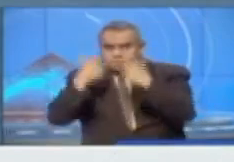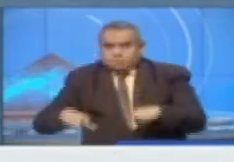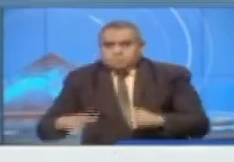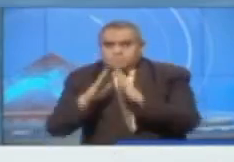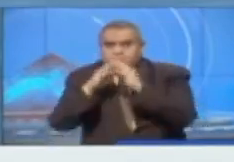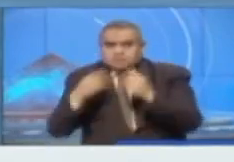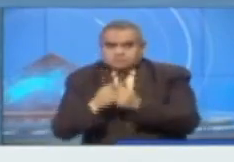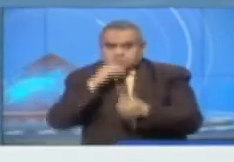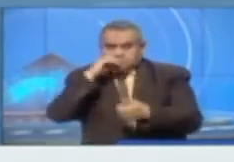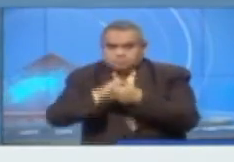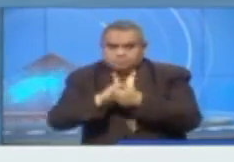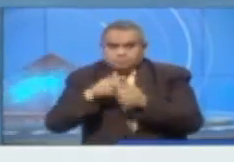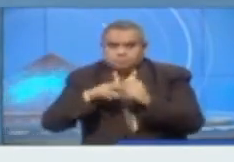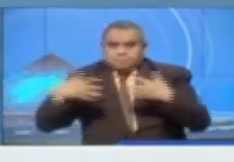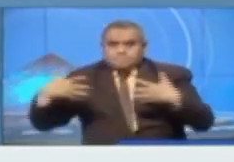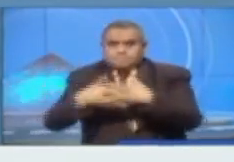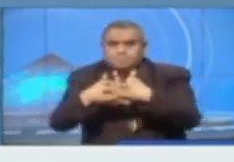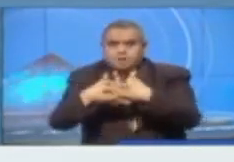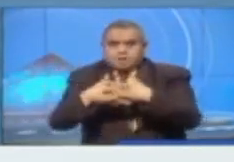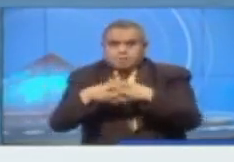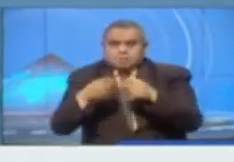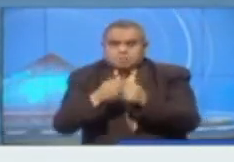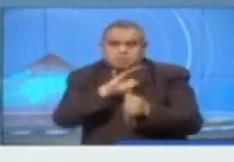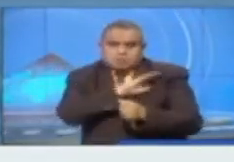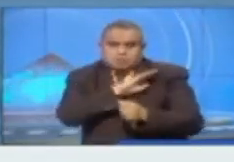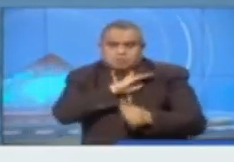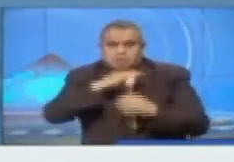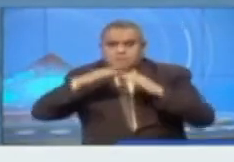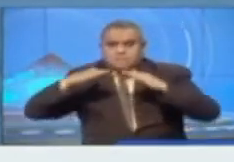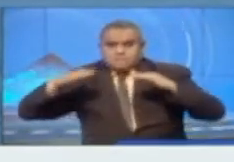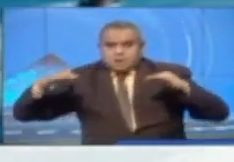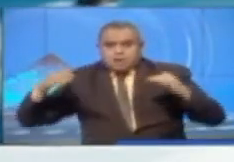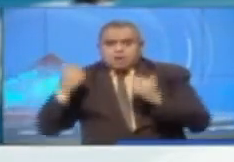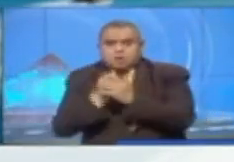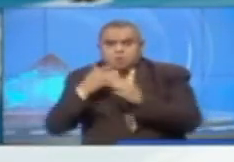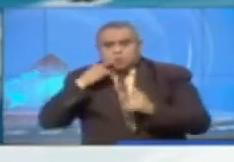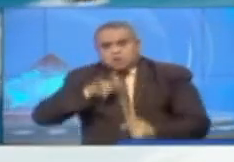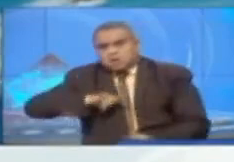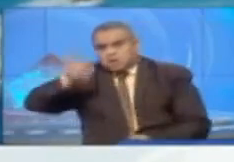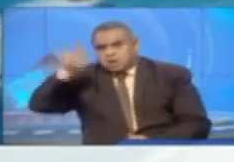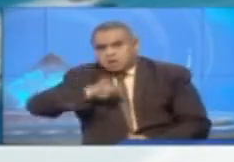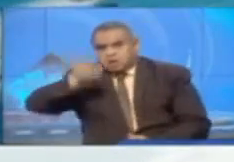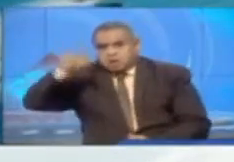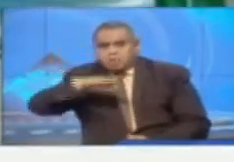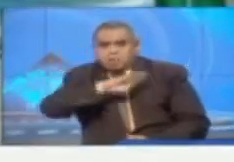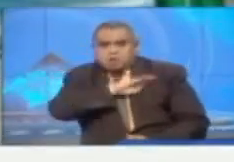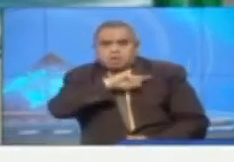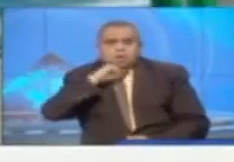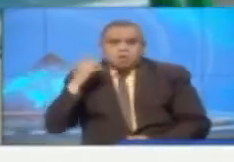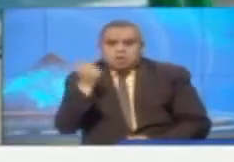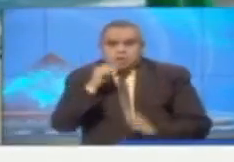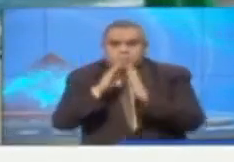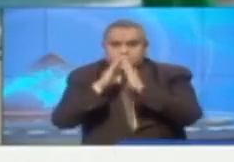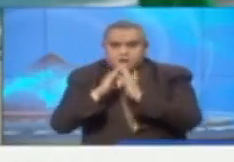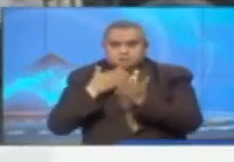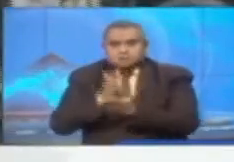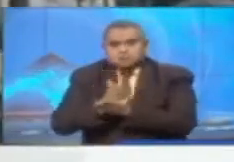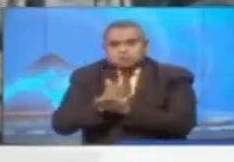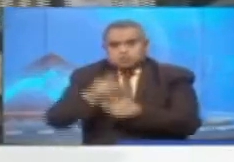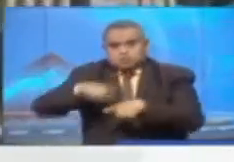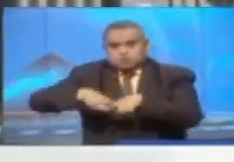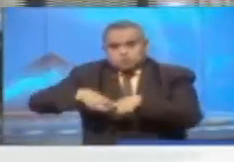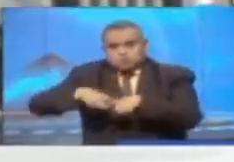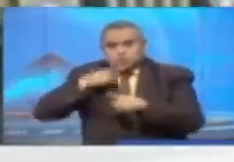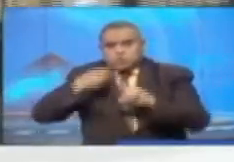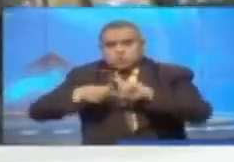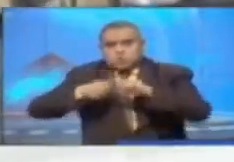العربية بمشاركة عناصر من القوات البحرية والجوية والقوات الخاصة المصرية واليونانية